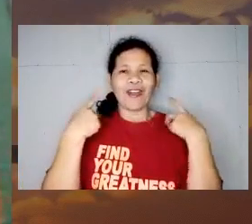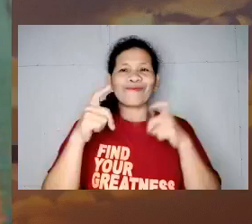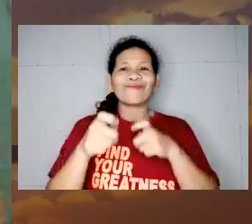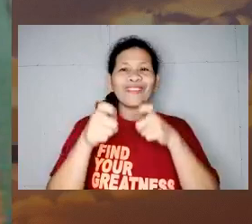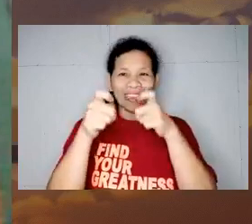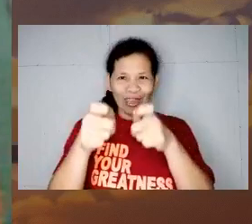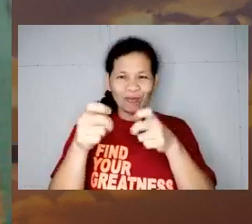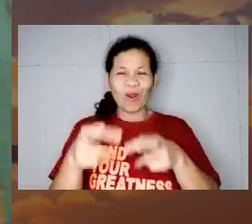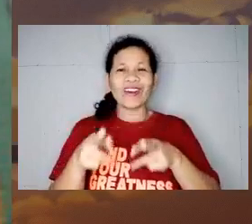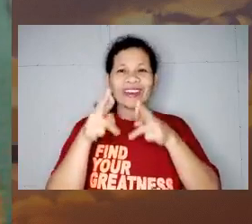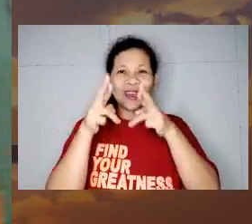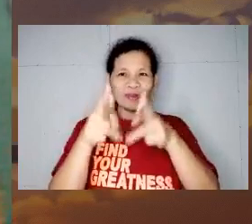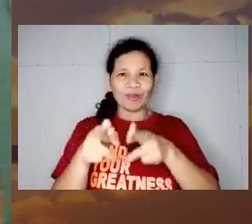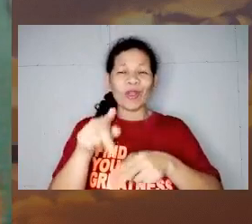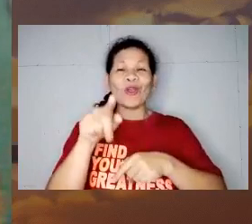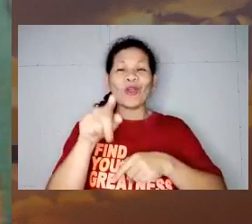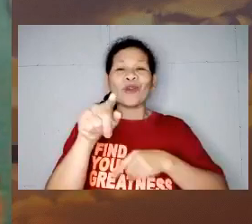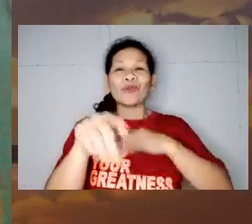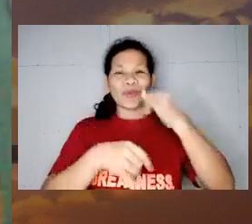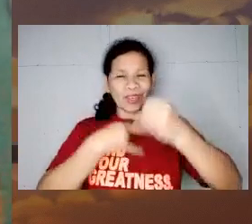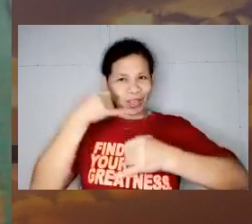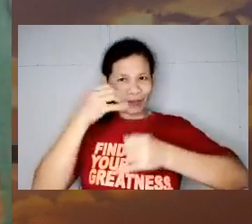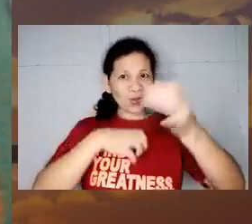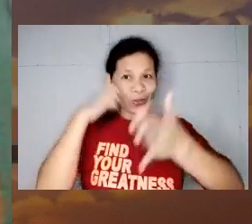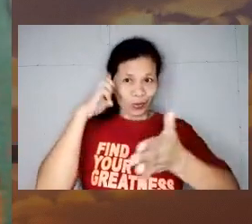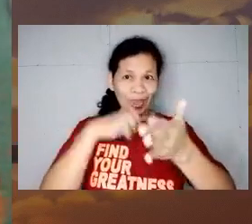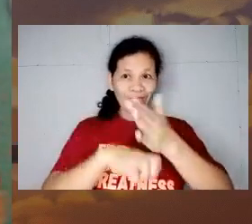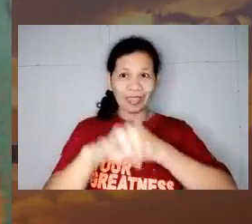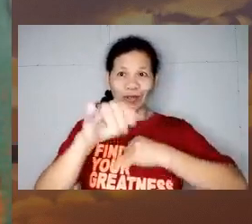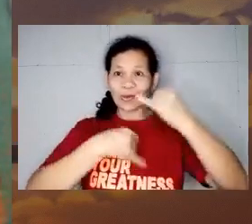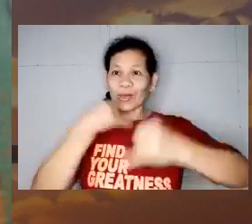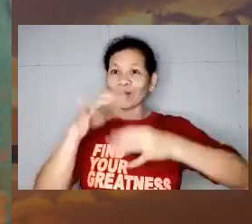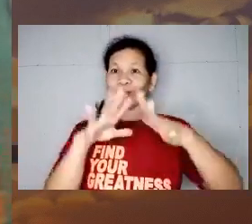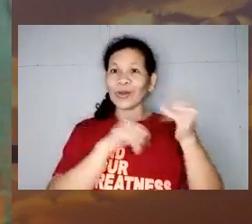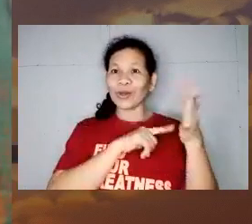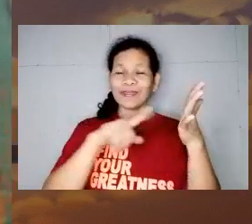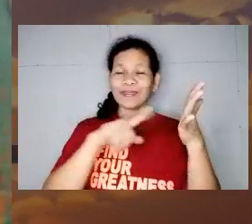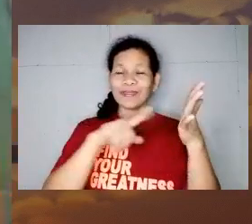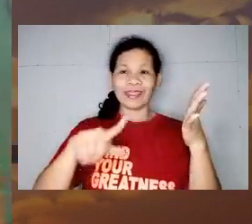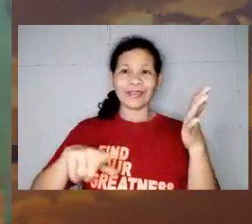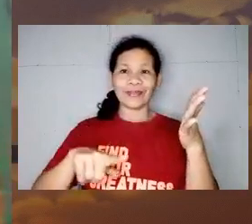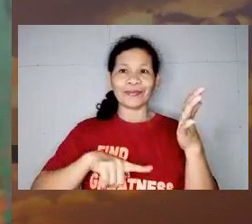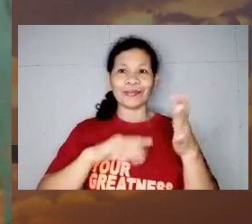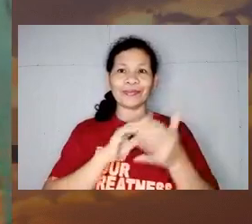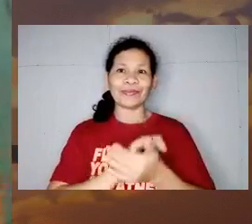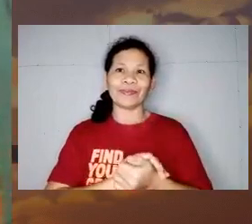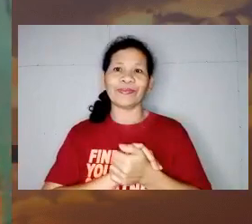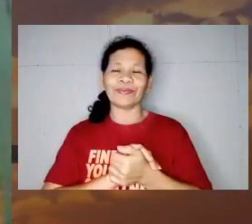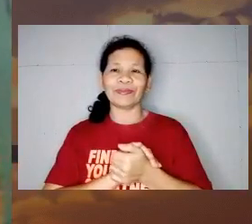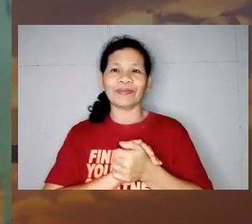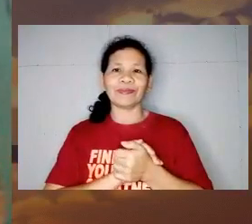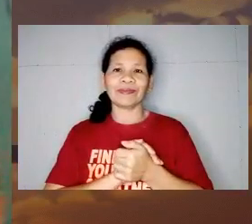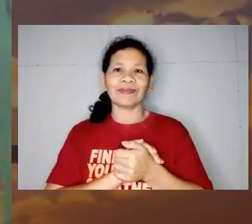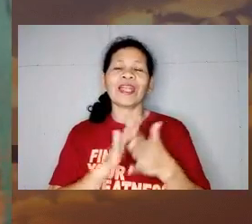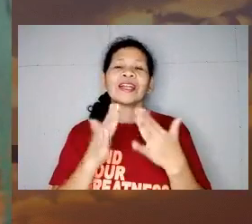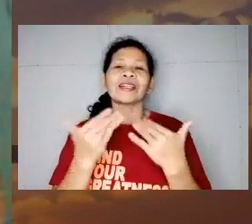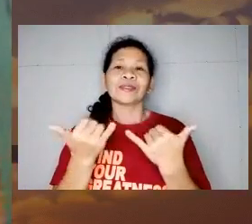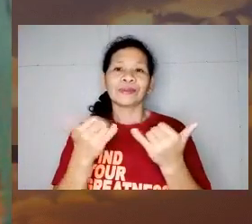to enter into the joy of your Lord. Ang sinasabi sa ating